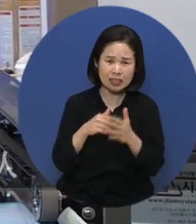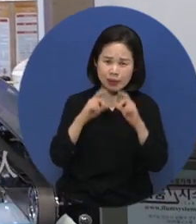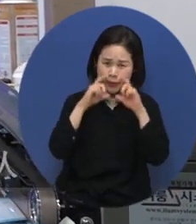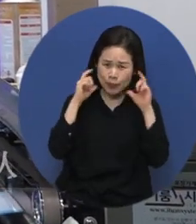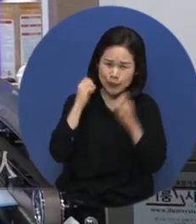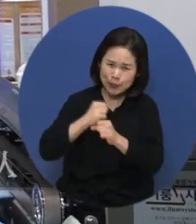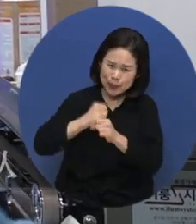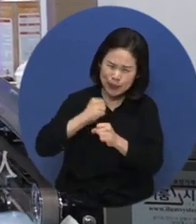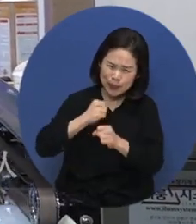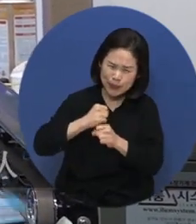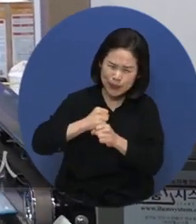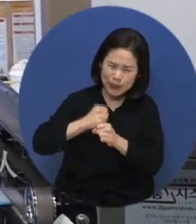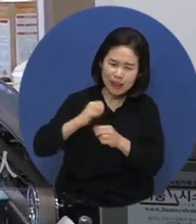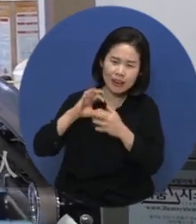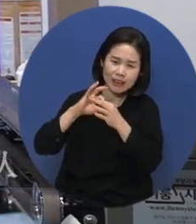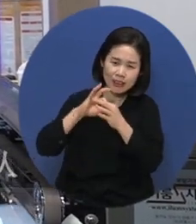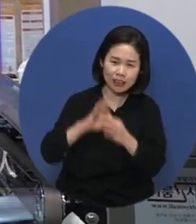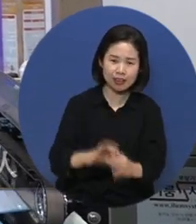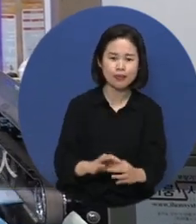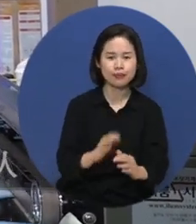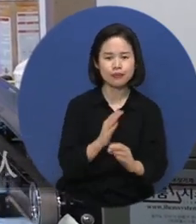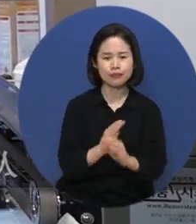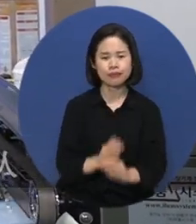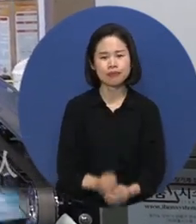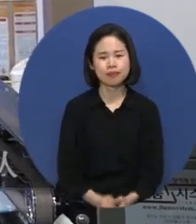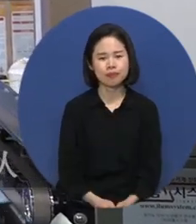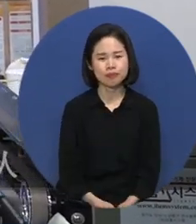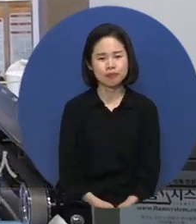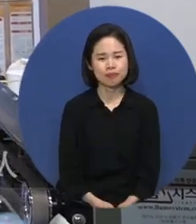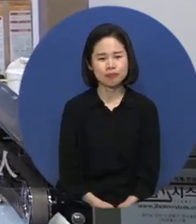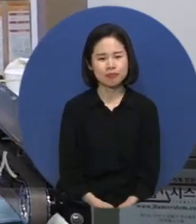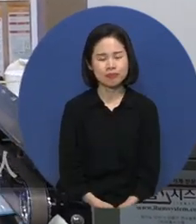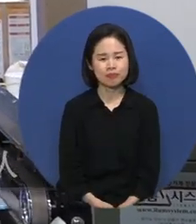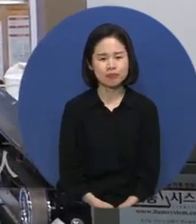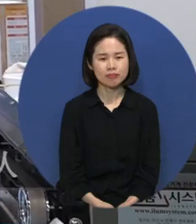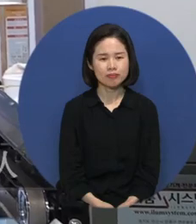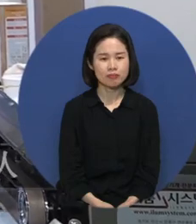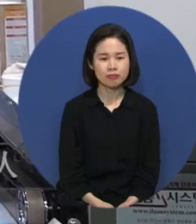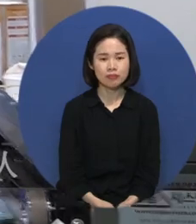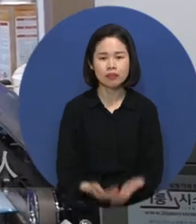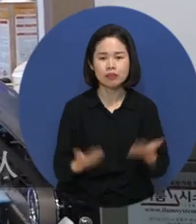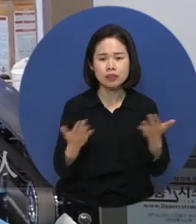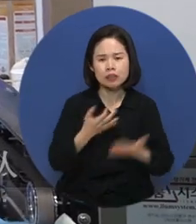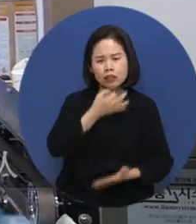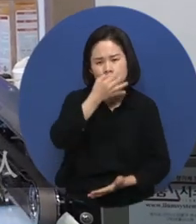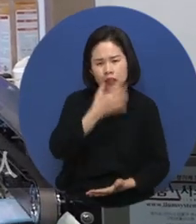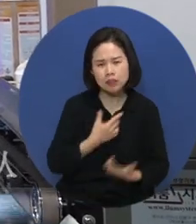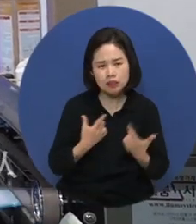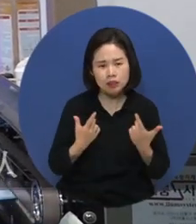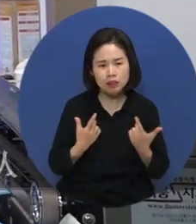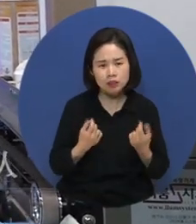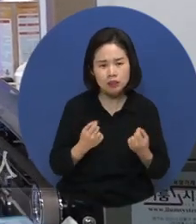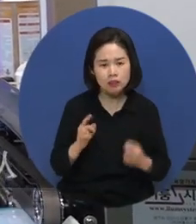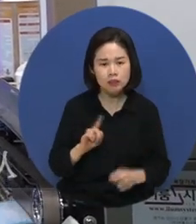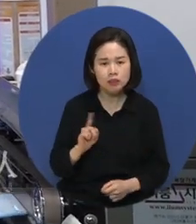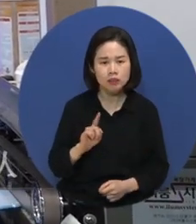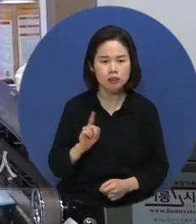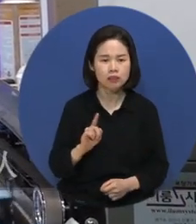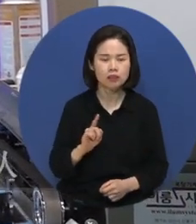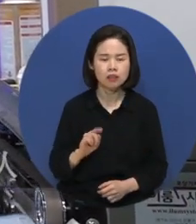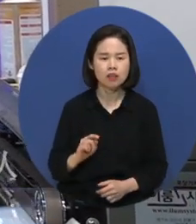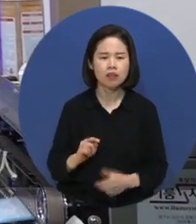작업을 하고 있습니다. 힘들 것 같아요. 오히려